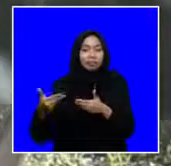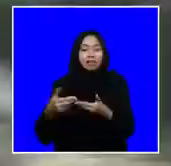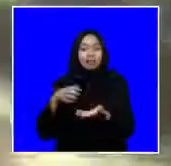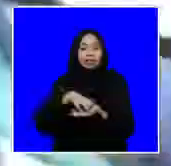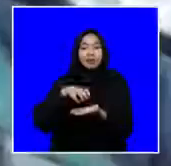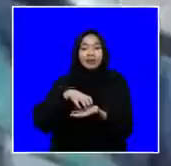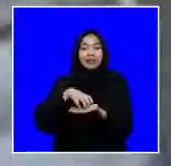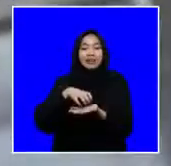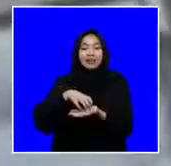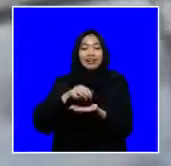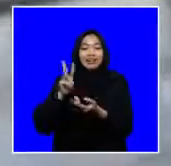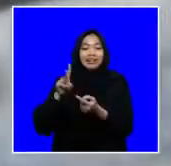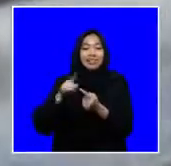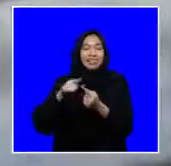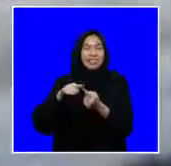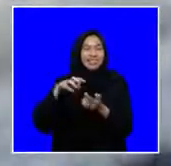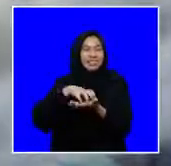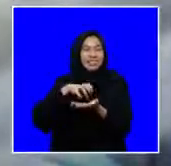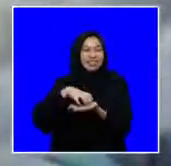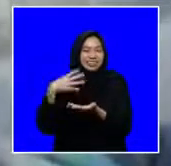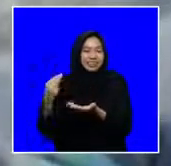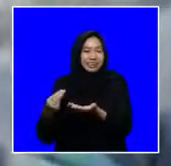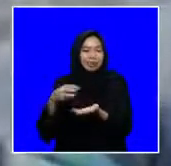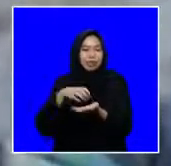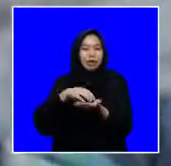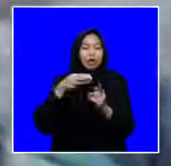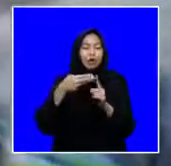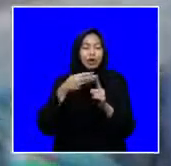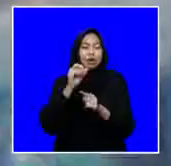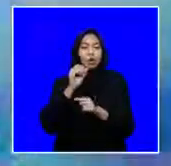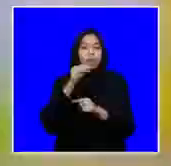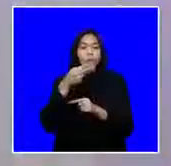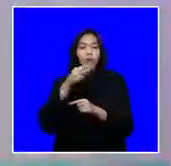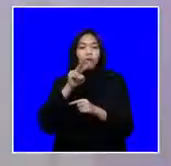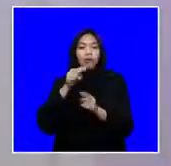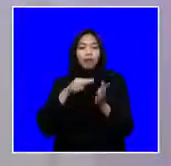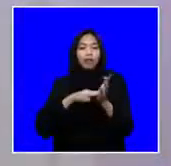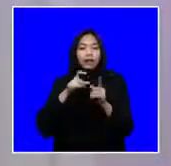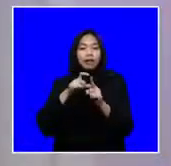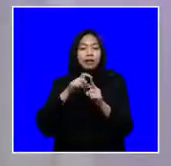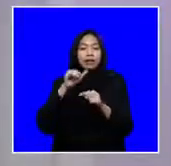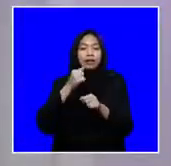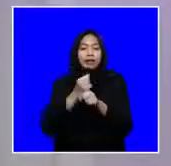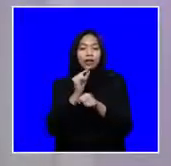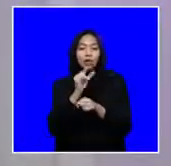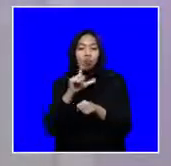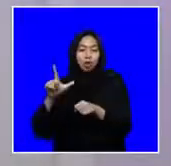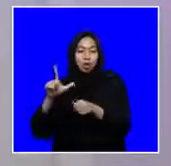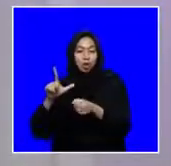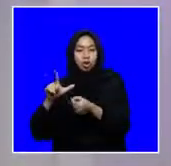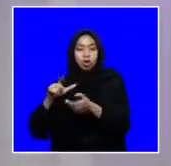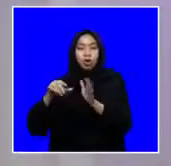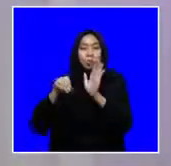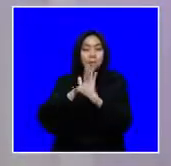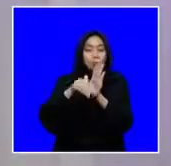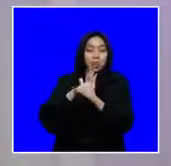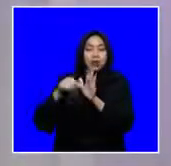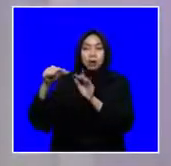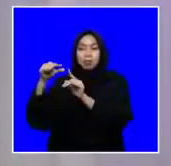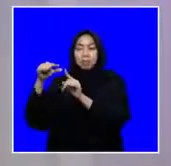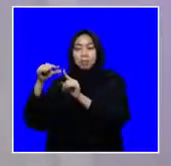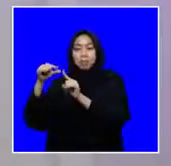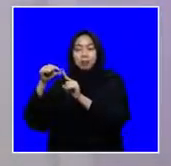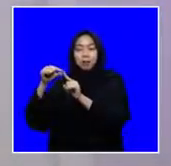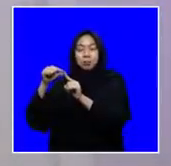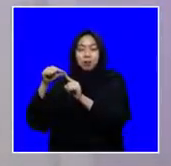3T, yaitu Kabupaten Bovendigul yang berbatasan langsung dengan Provinsi Papua dan Papua New Guinea yang